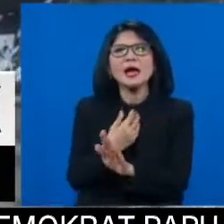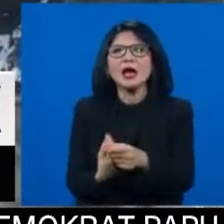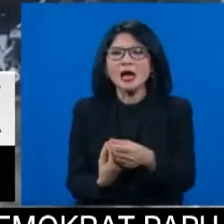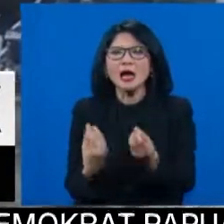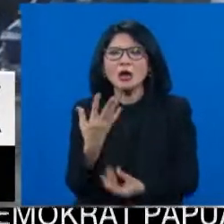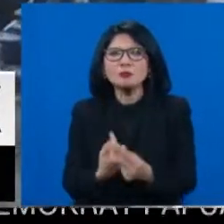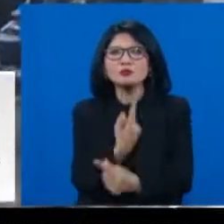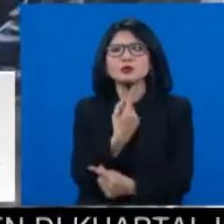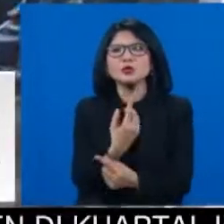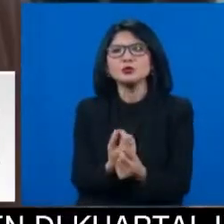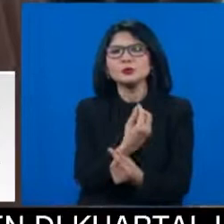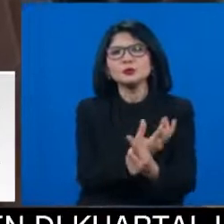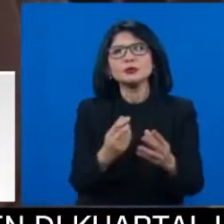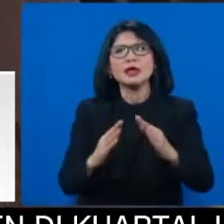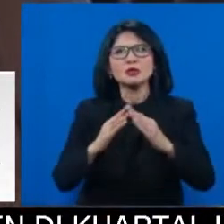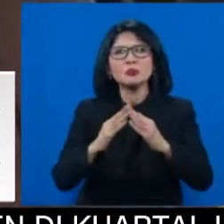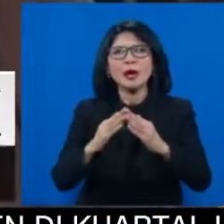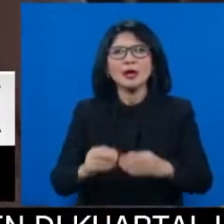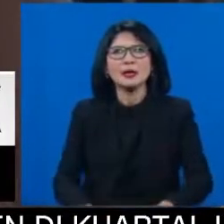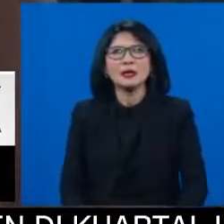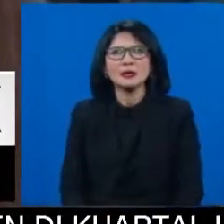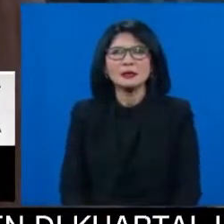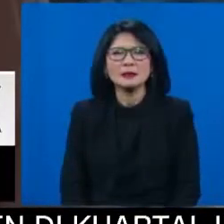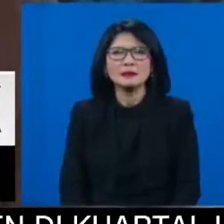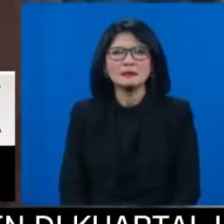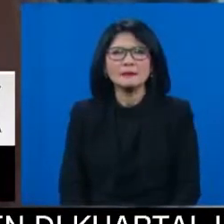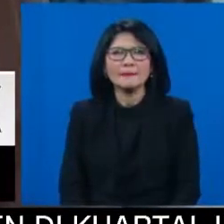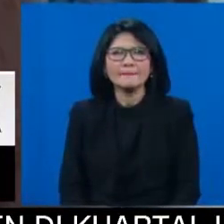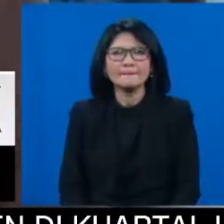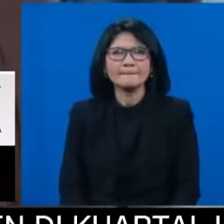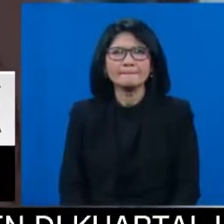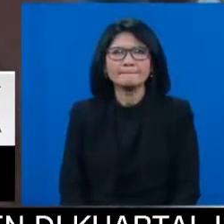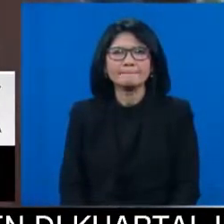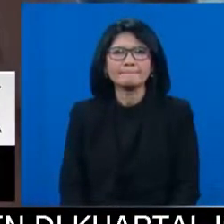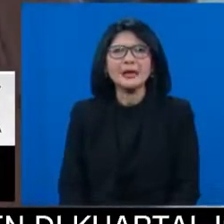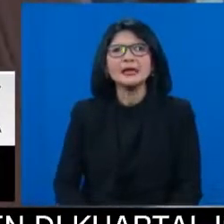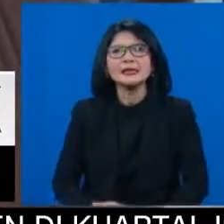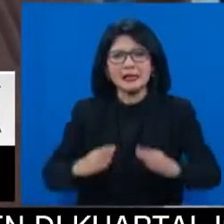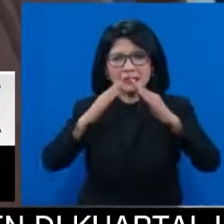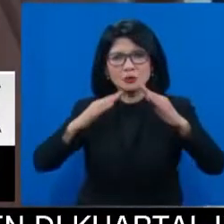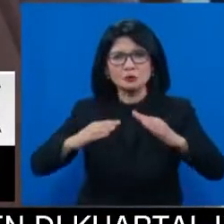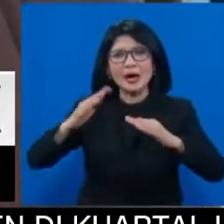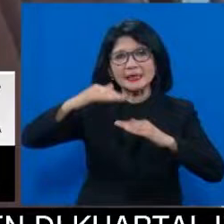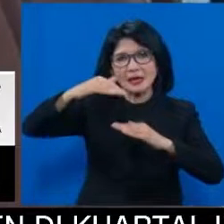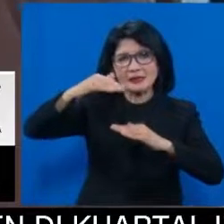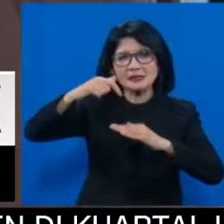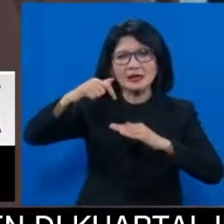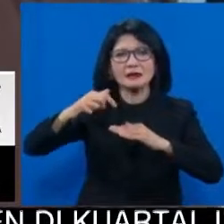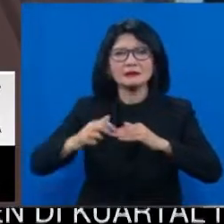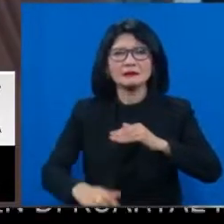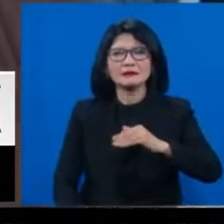rumah Hanis. Setelah itu, saya masih sempat dikuyangin. Atasnya itu? Atas rumah ya.